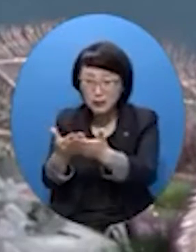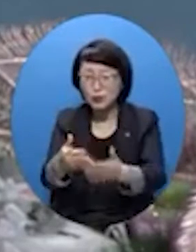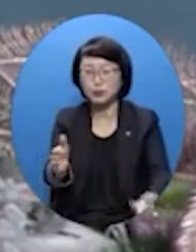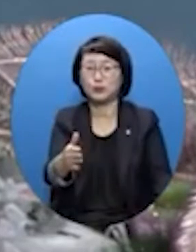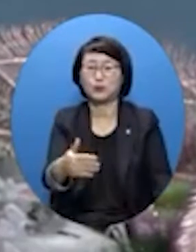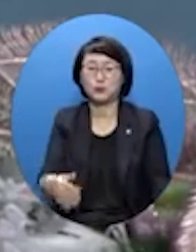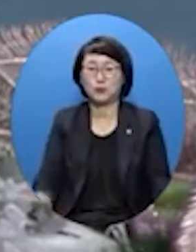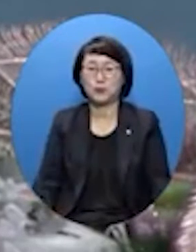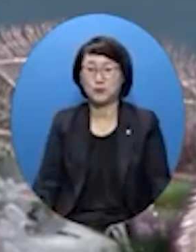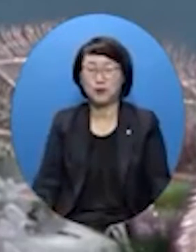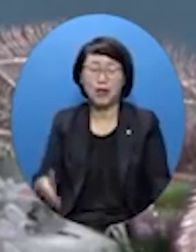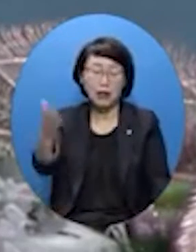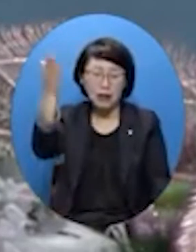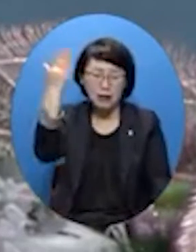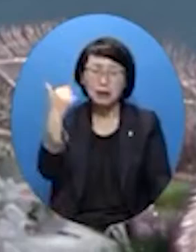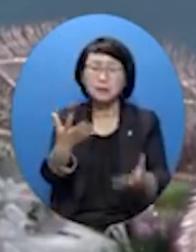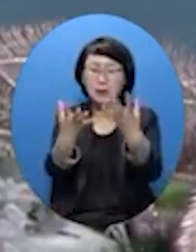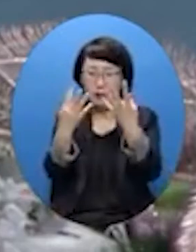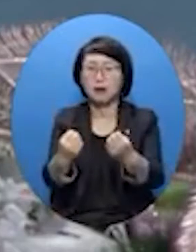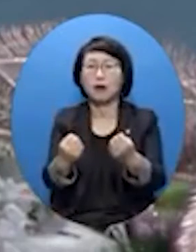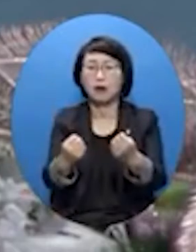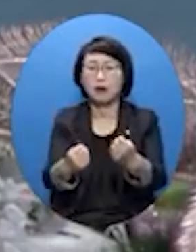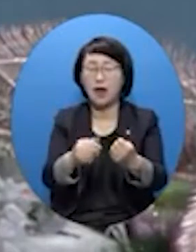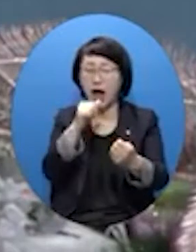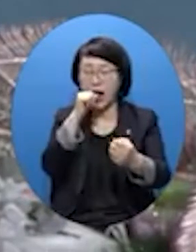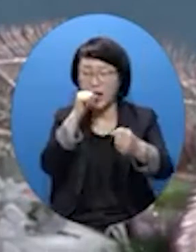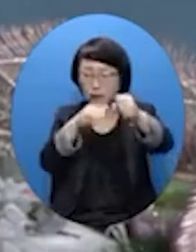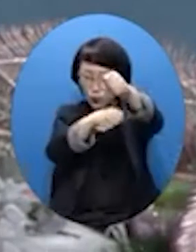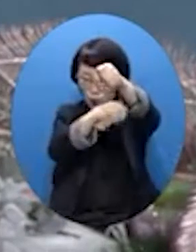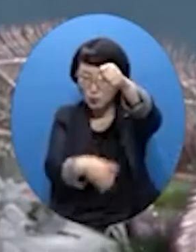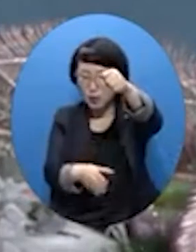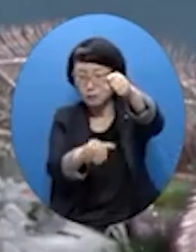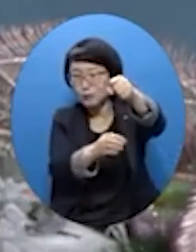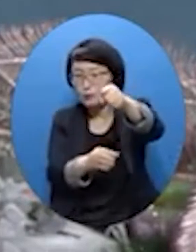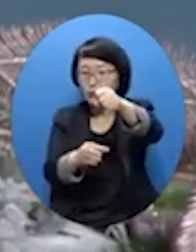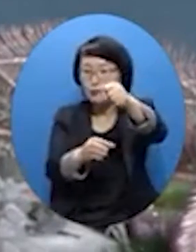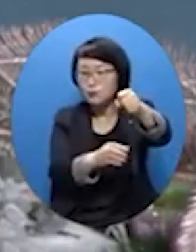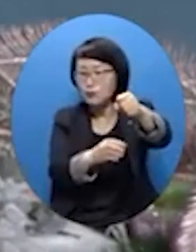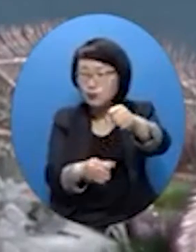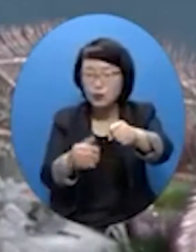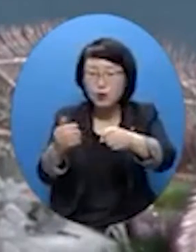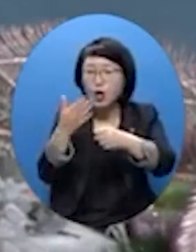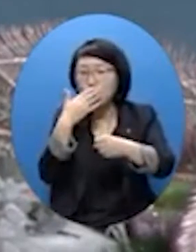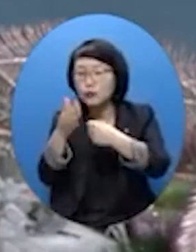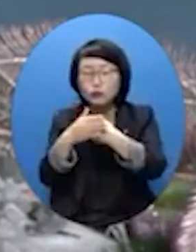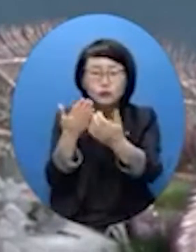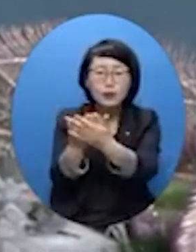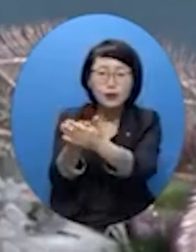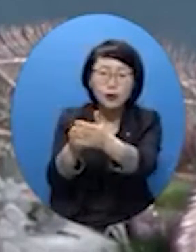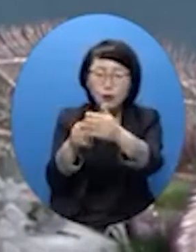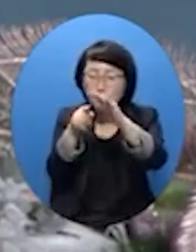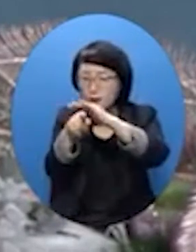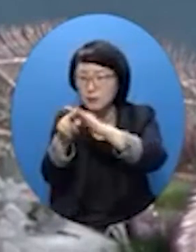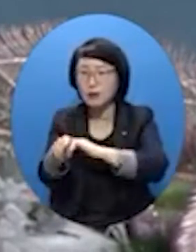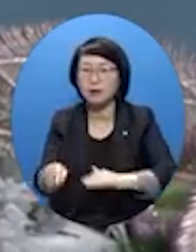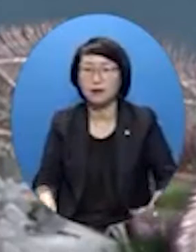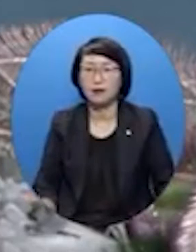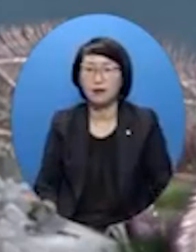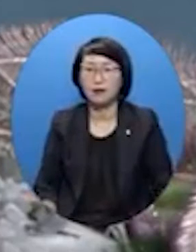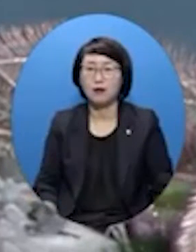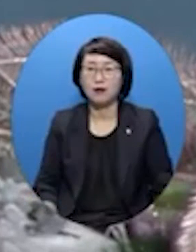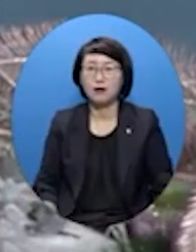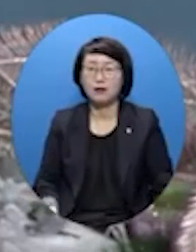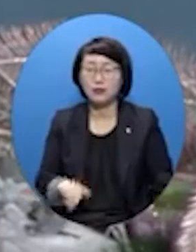없지만 그 당시에 많았습니다. 깡통을 하나 손에 이렇게 메고 와서 먹을 것을 달라고 집주마다 문을 두드렸습니다.